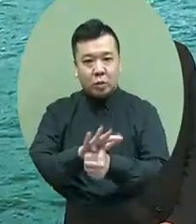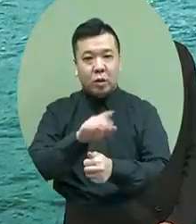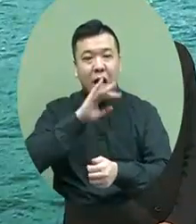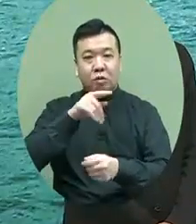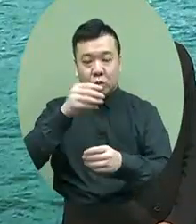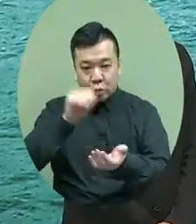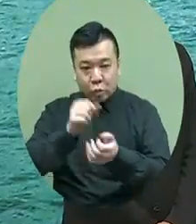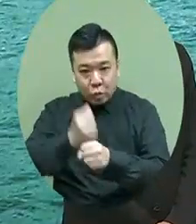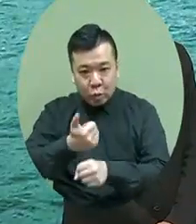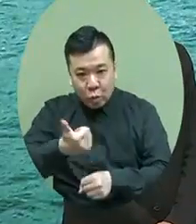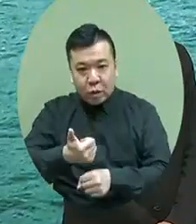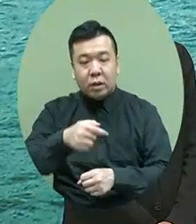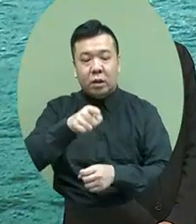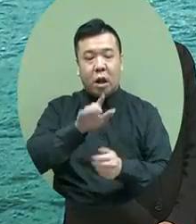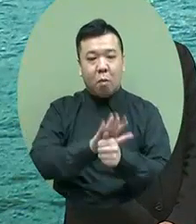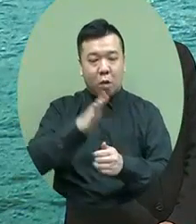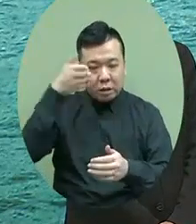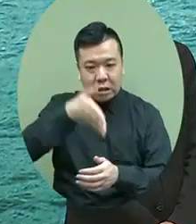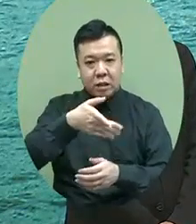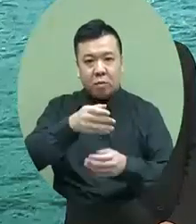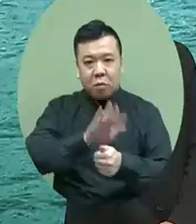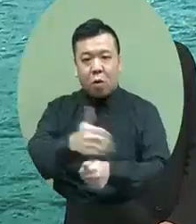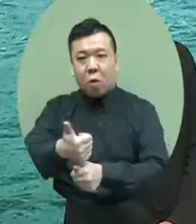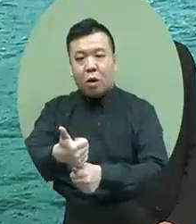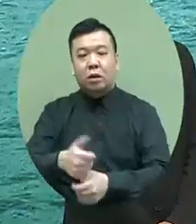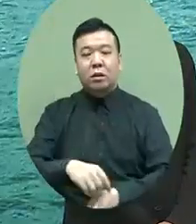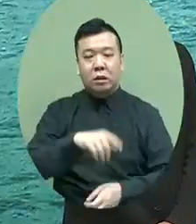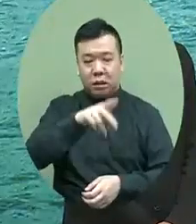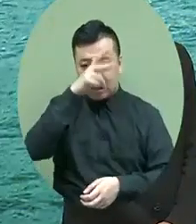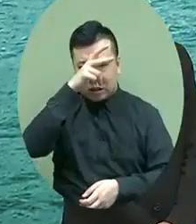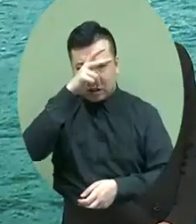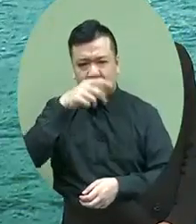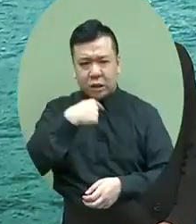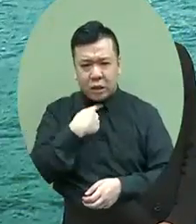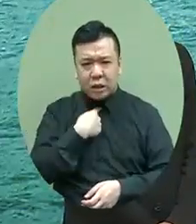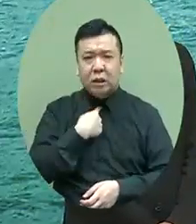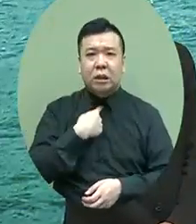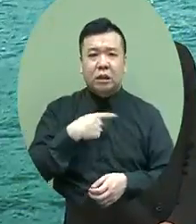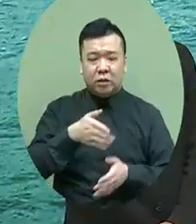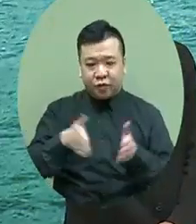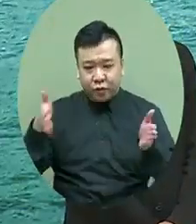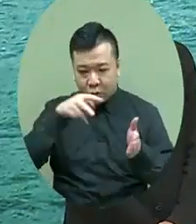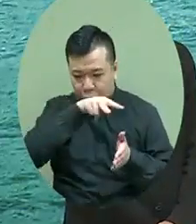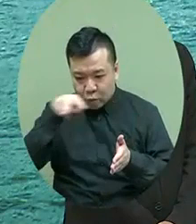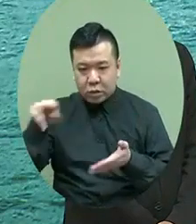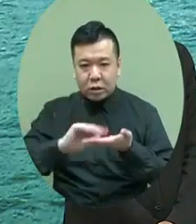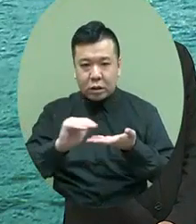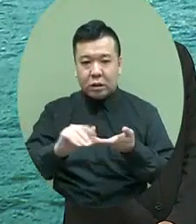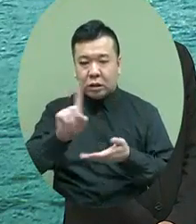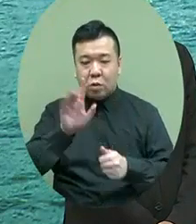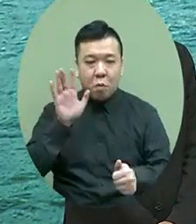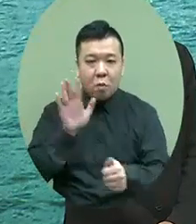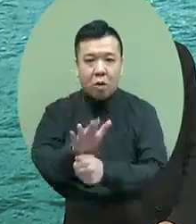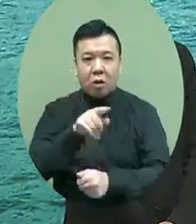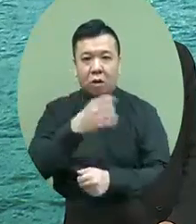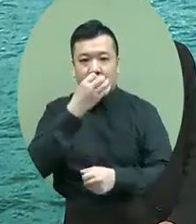嘅重要嘅措施，如果係落實得到嘅話，係直接幫助到失業嘅人士。當然我哋政府係要更加闊咁樣睇